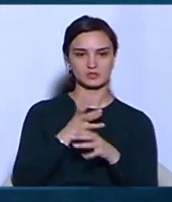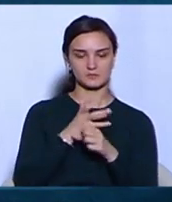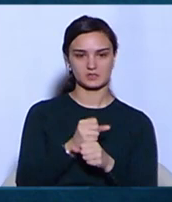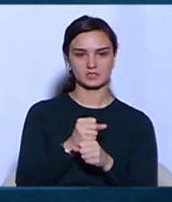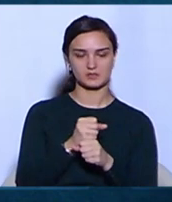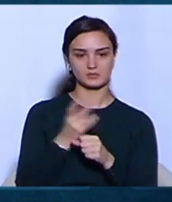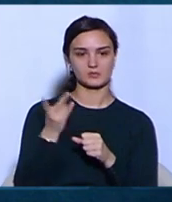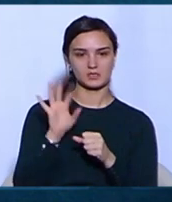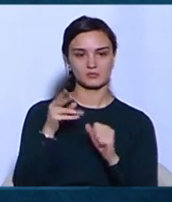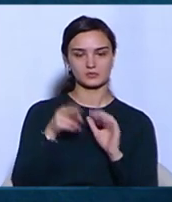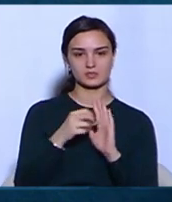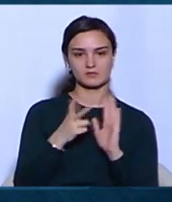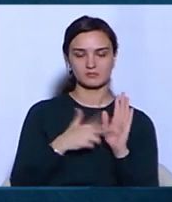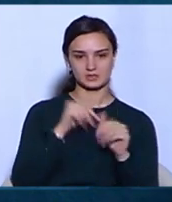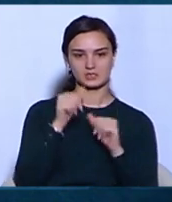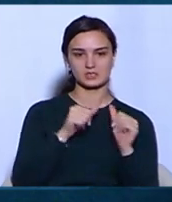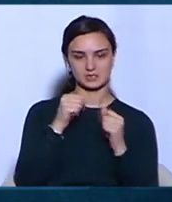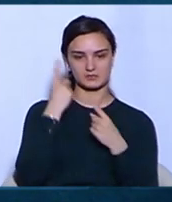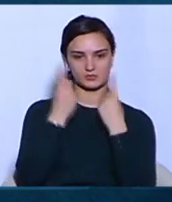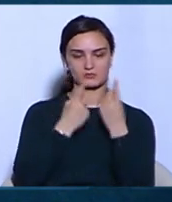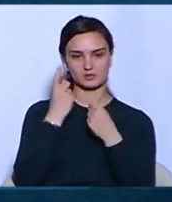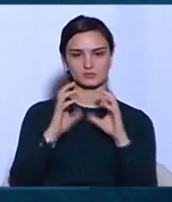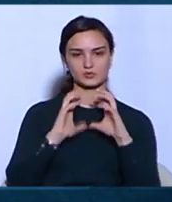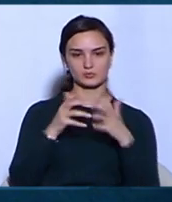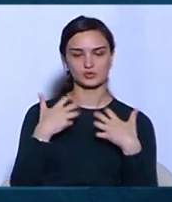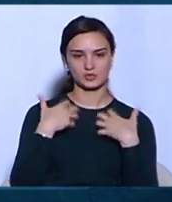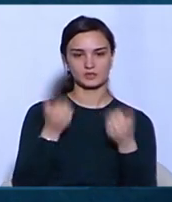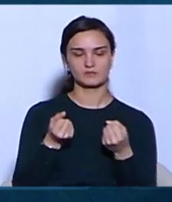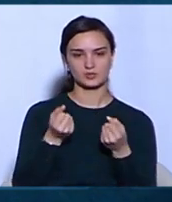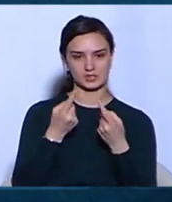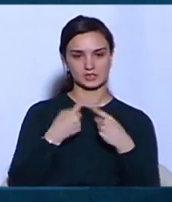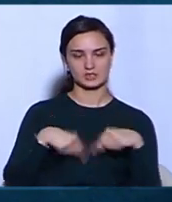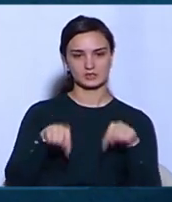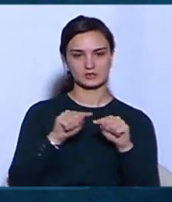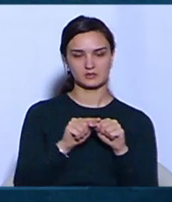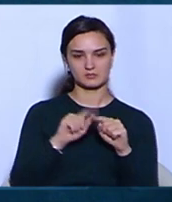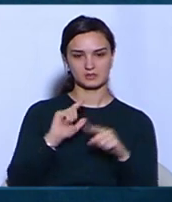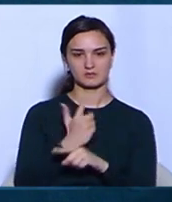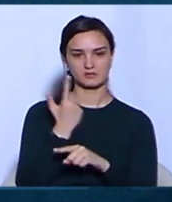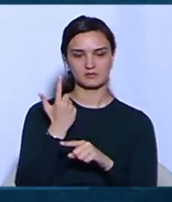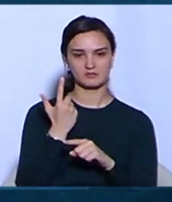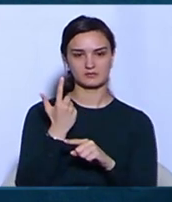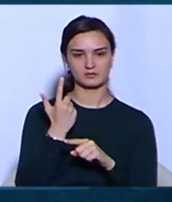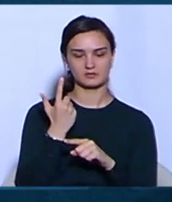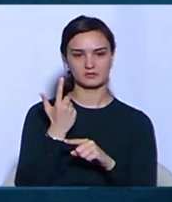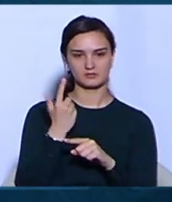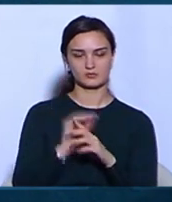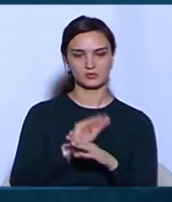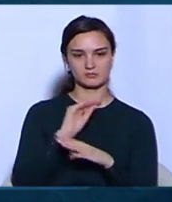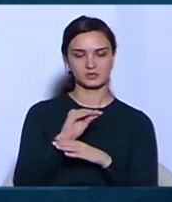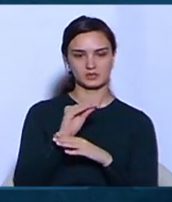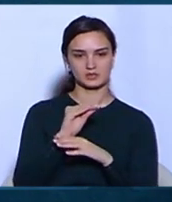შემცირდებოდა, მაგრამ 2018 წლის მონაცემებით მსოფლიო ჯანდაცვის ორგანიზაციამ კვლავ გააშუქა, რომ